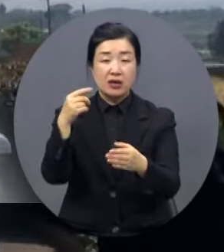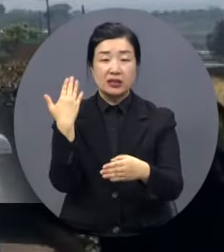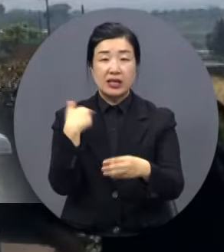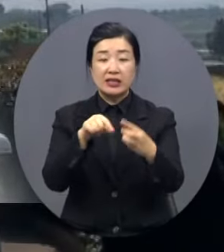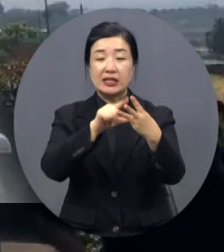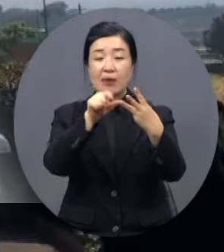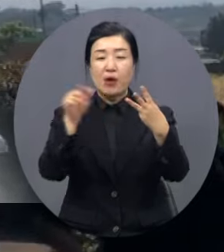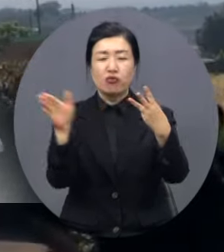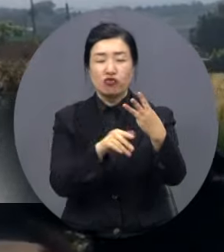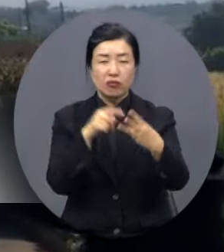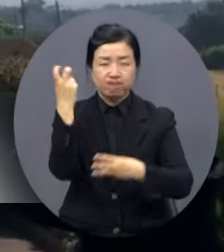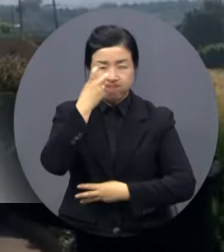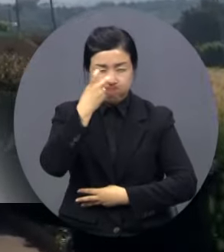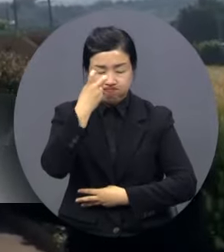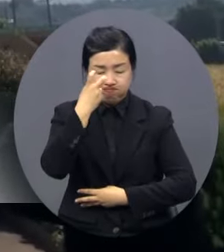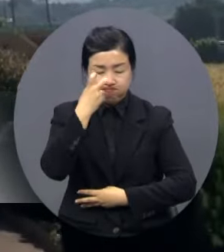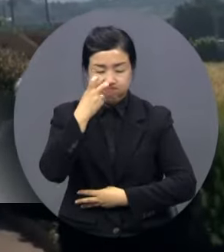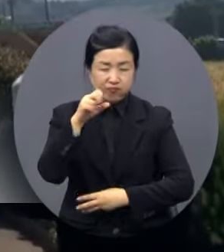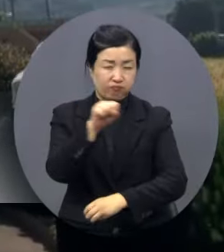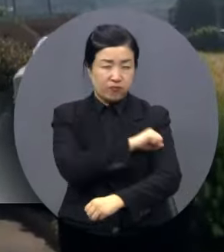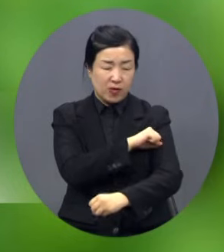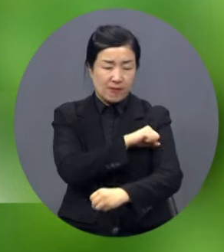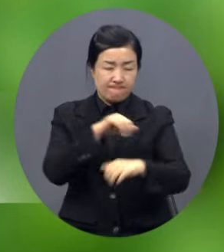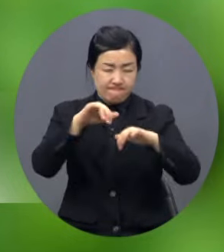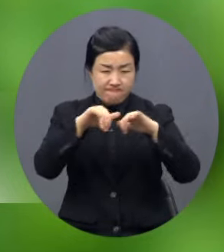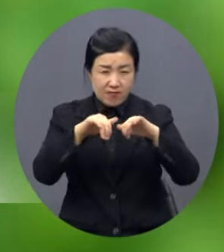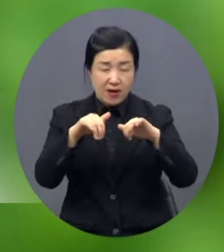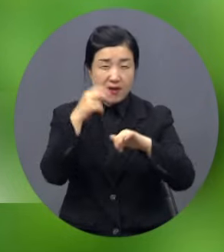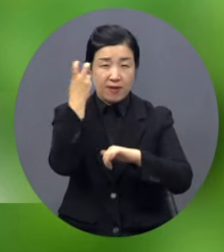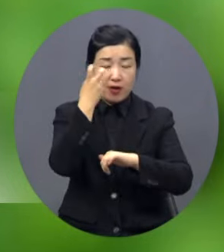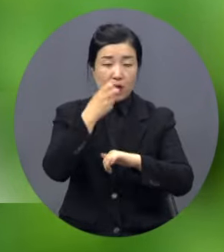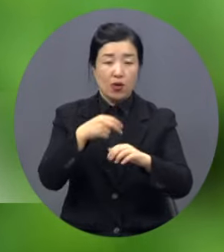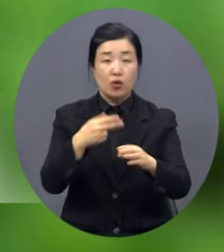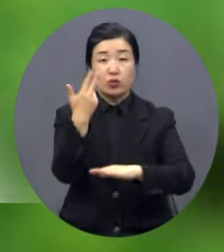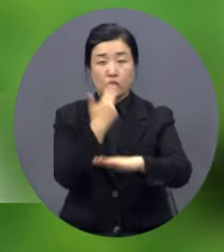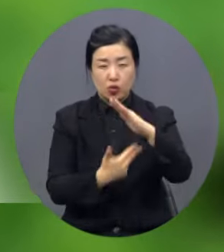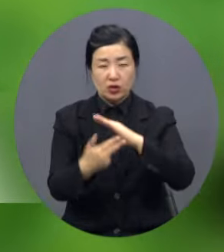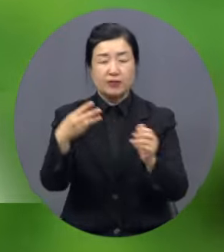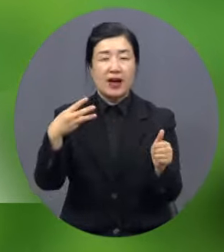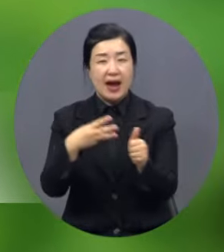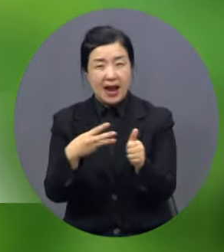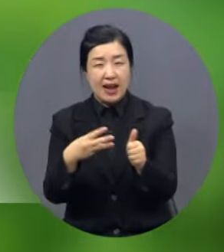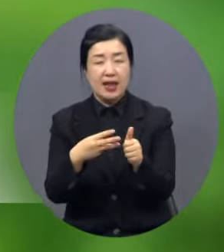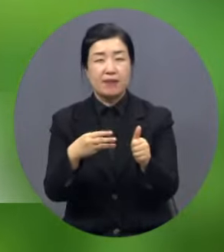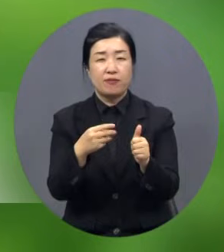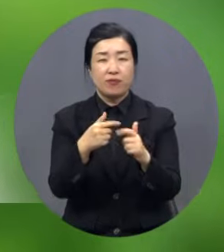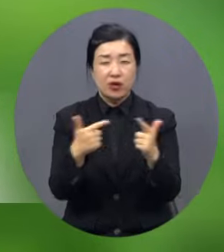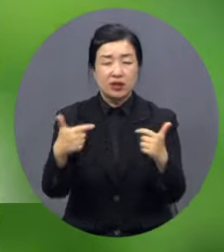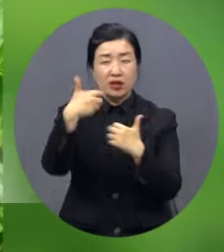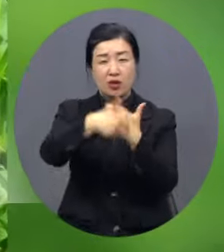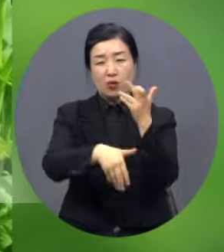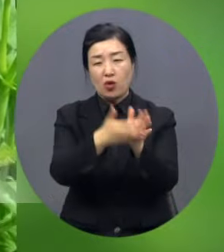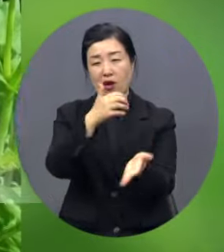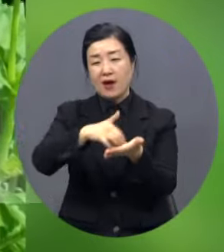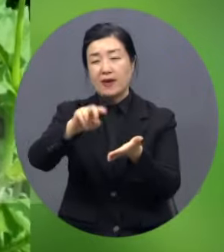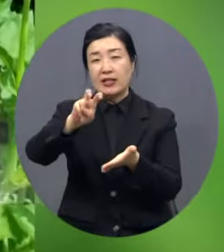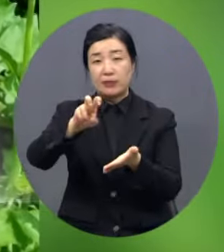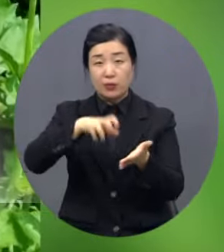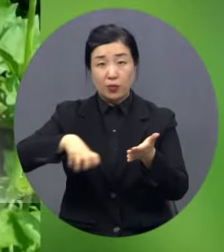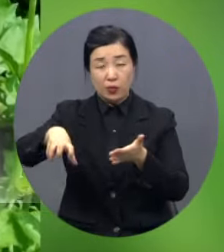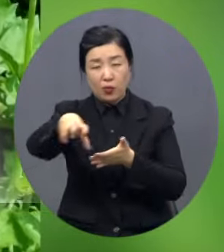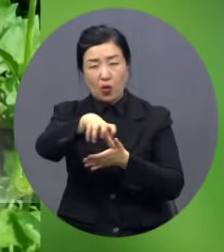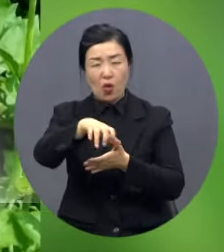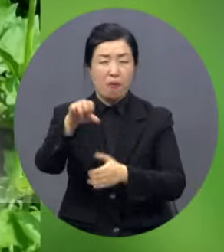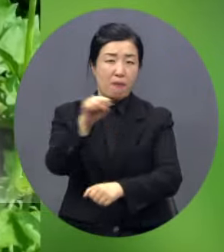시작된 마약류 범죄 집중 단속 기간에 제주시 조천읍 한림읍 서귀포시 1대 등 20여 곳에서 마약